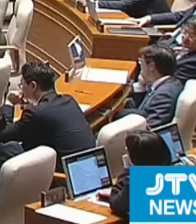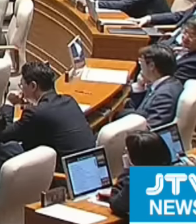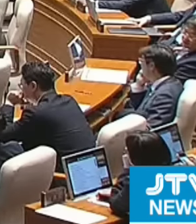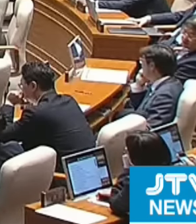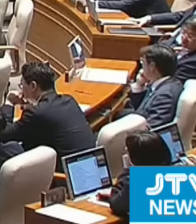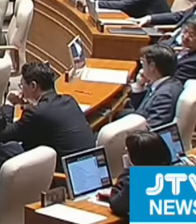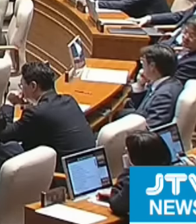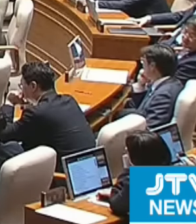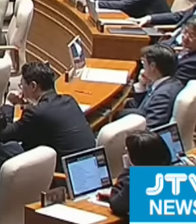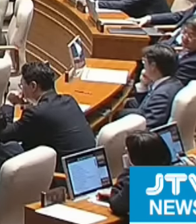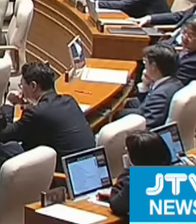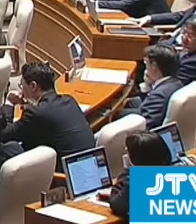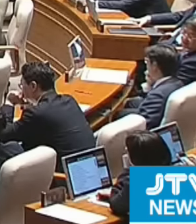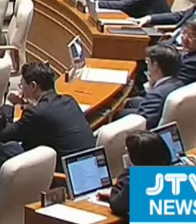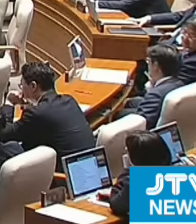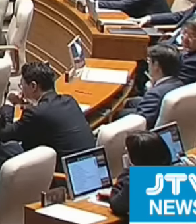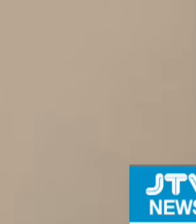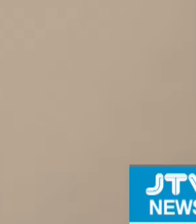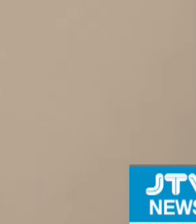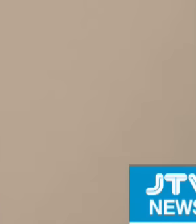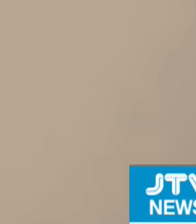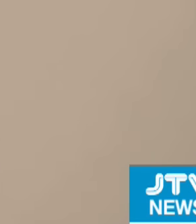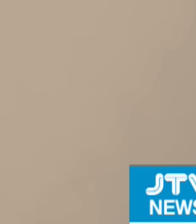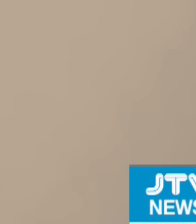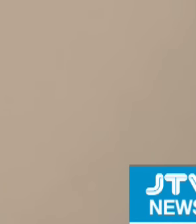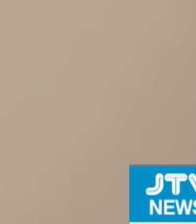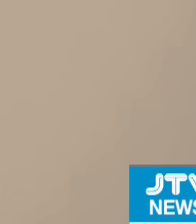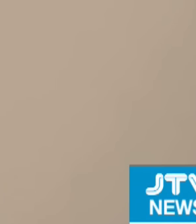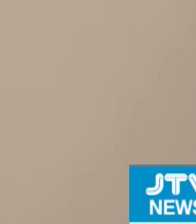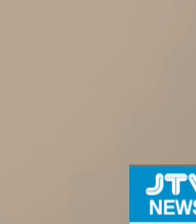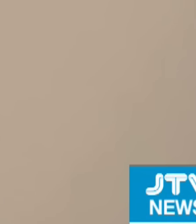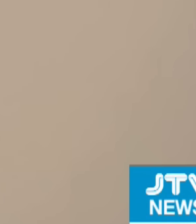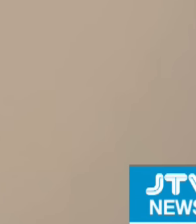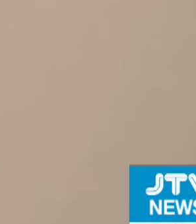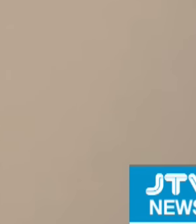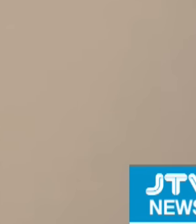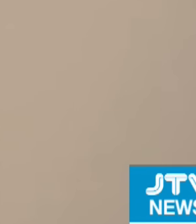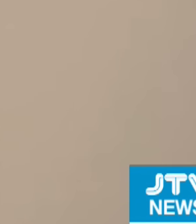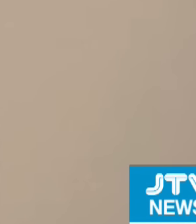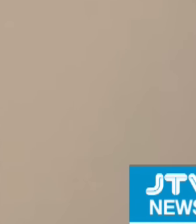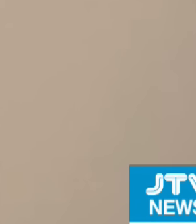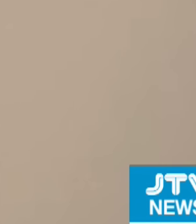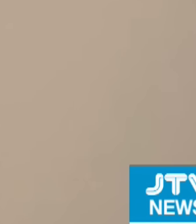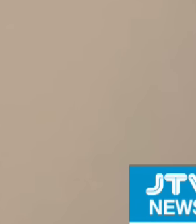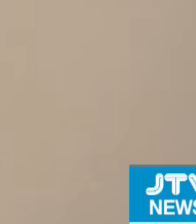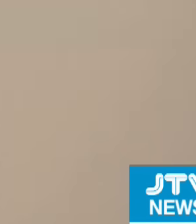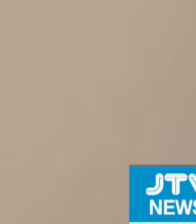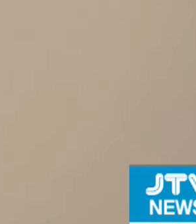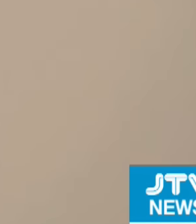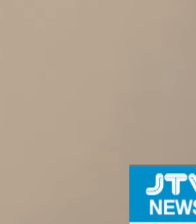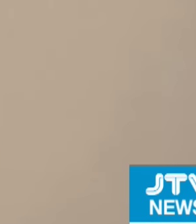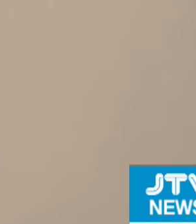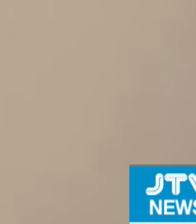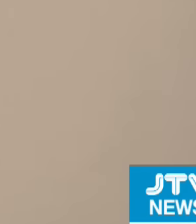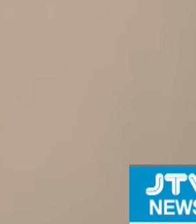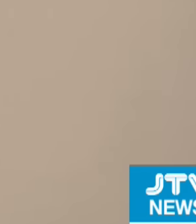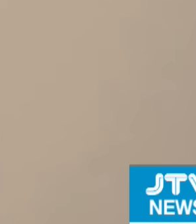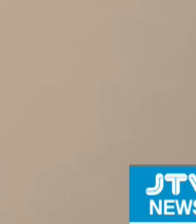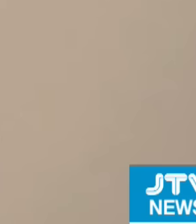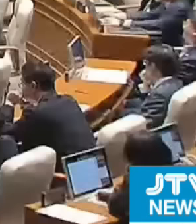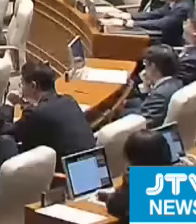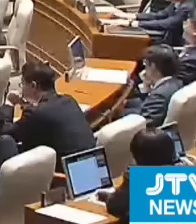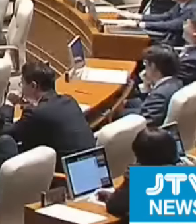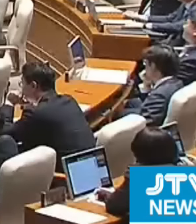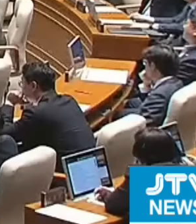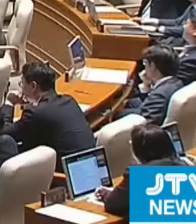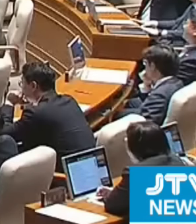네, 이상희 의원 수고하셨습니다. 다음으로 이정헌 의원 나오셔서 토론해 주시기 바랍니다.